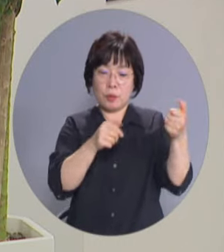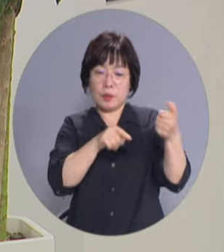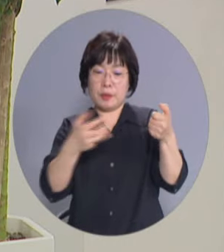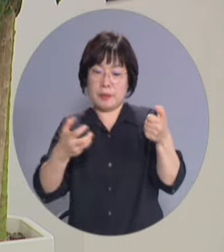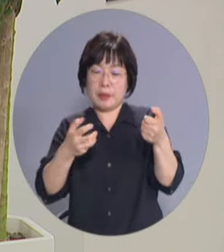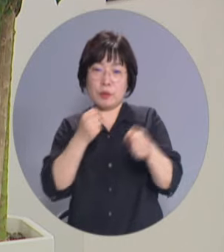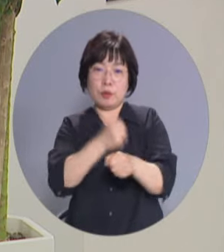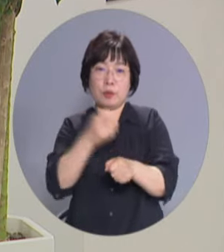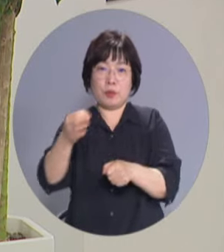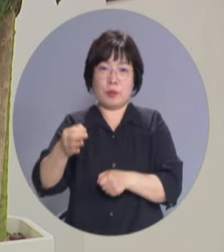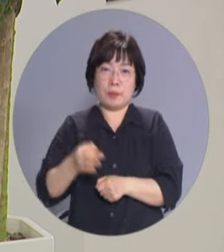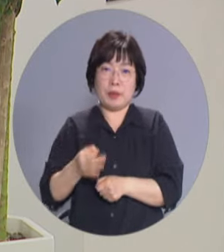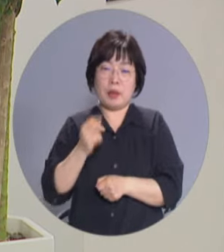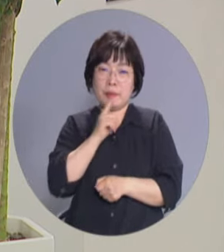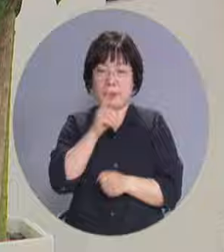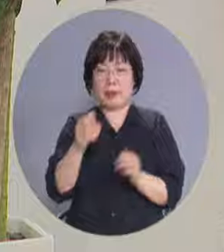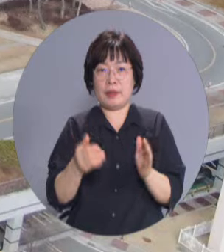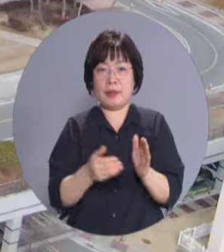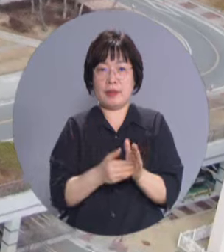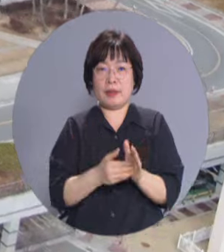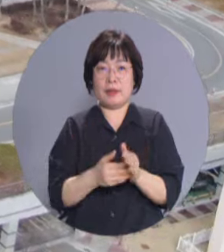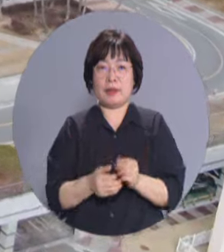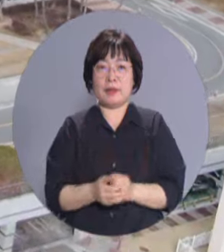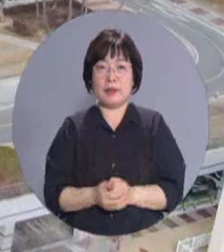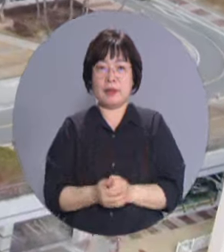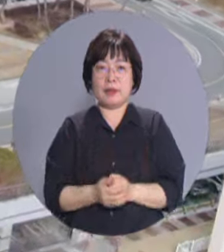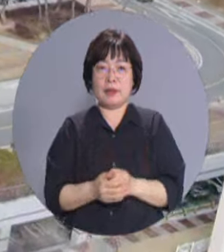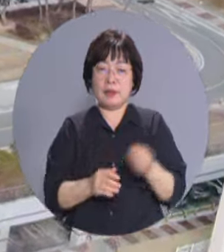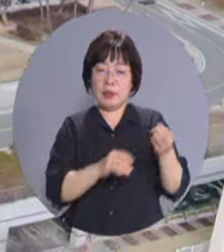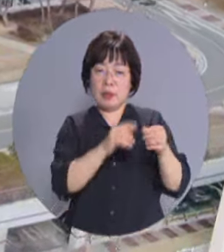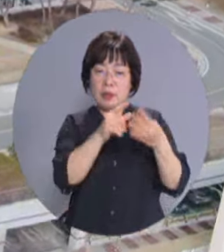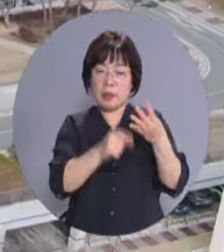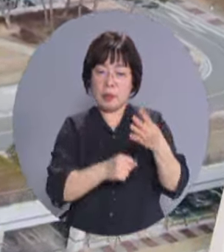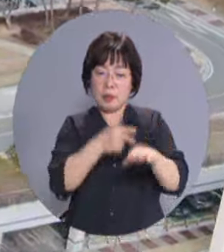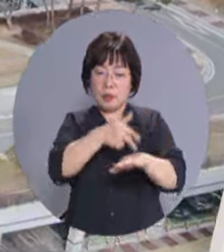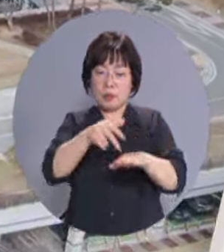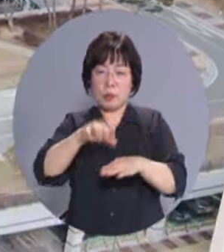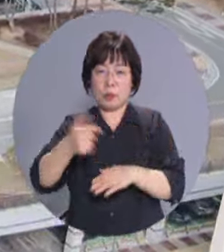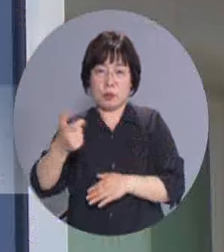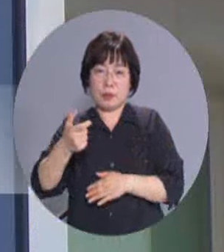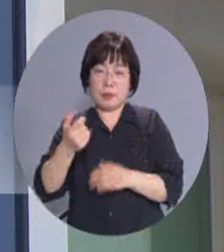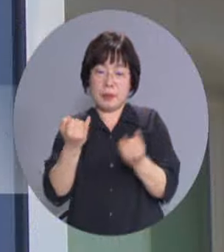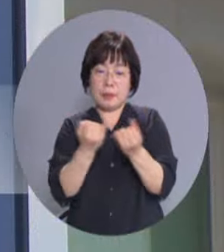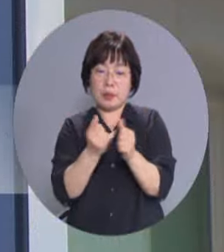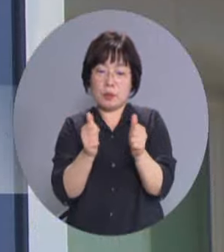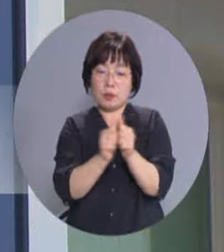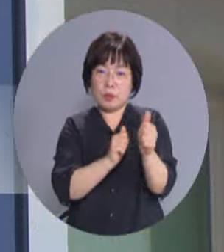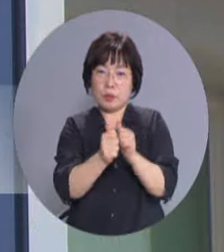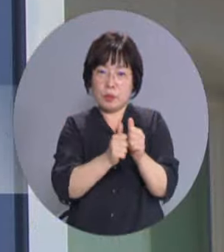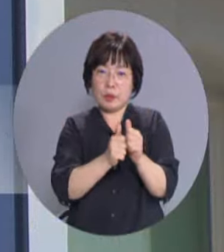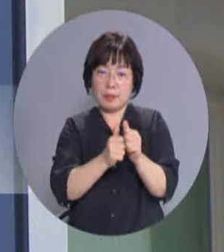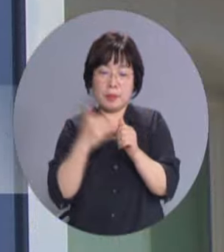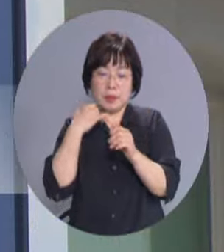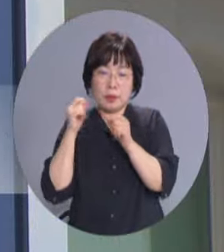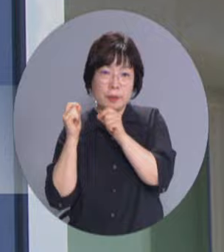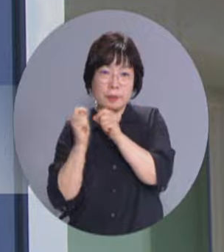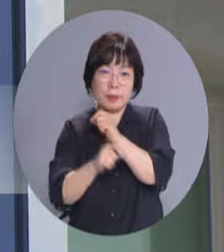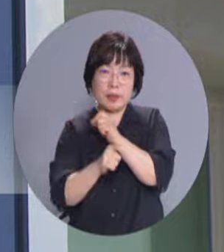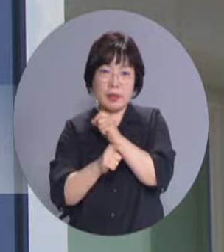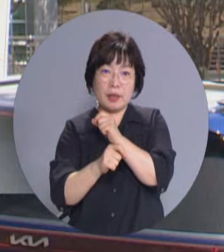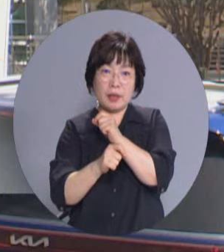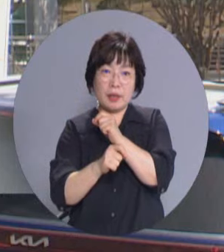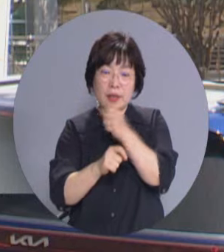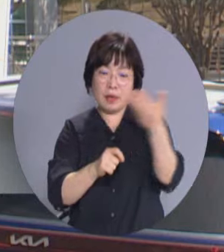수수료를 받았다고 경찰에 진술했습니다 지난달 진도에서 60대 여성이 주식 투자를 사칭한 보이스피싱